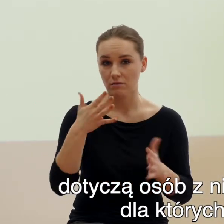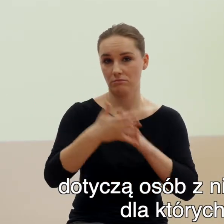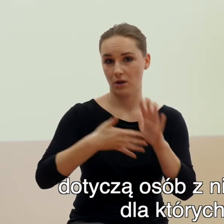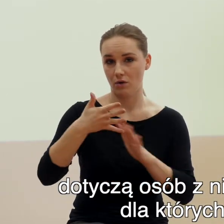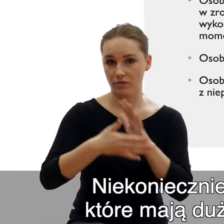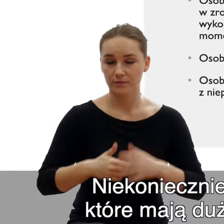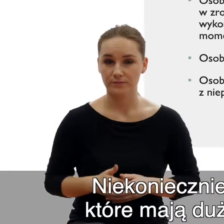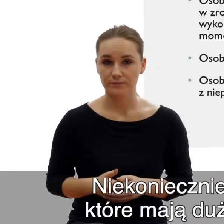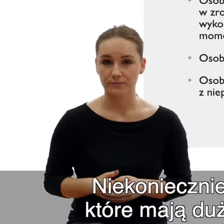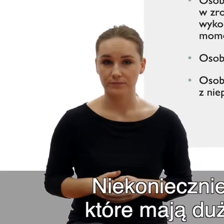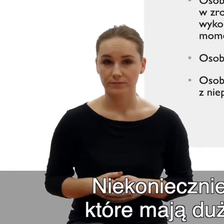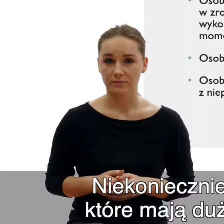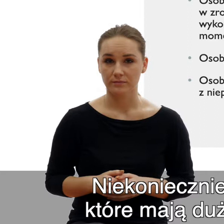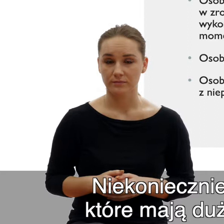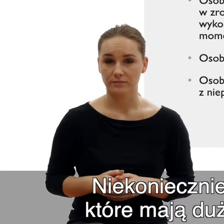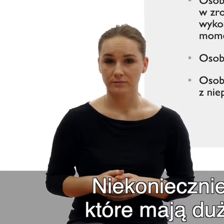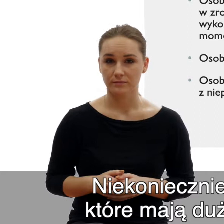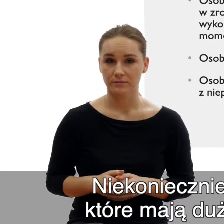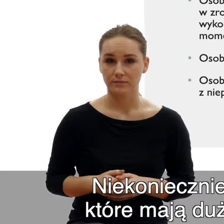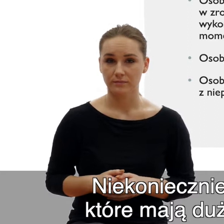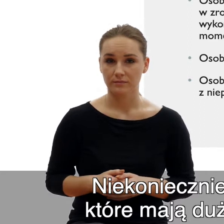migowy. Niekoniecznie